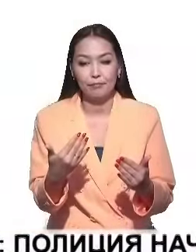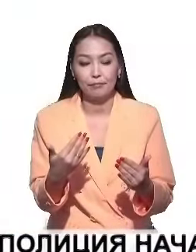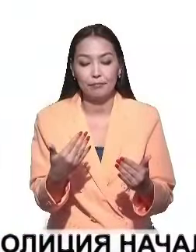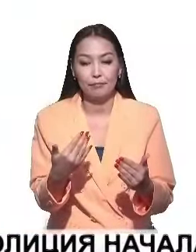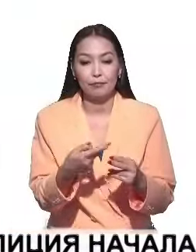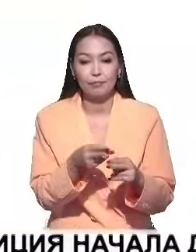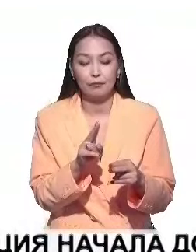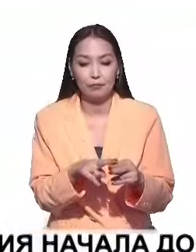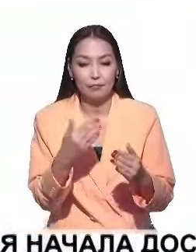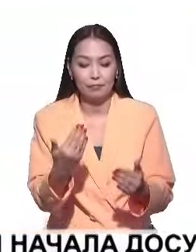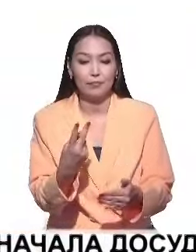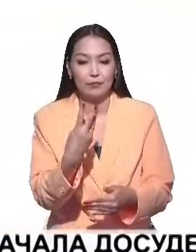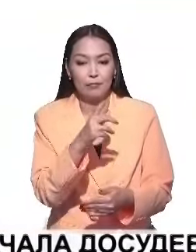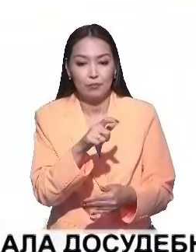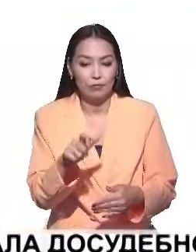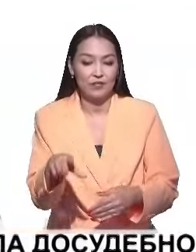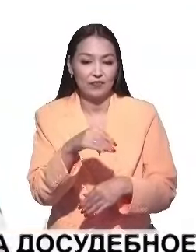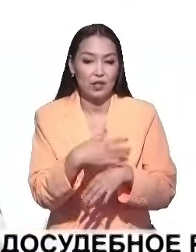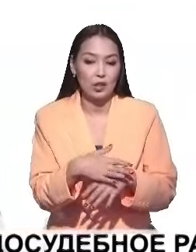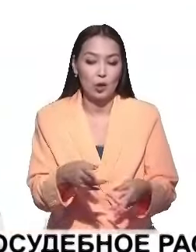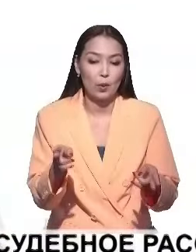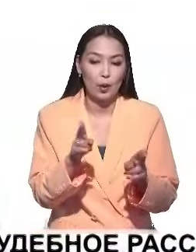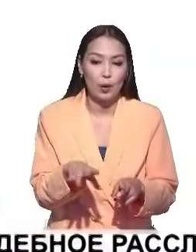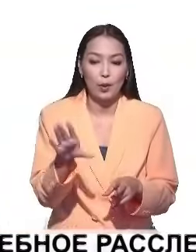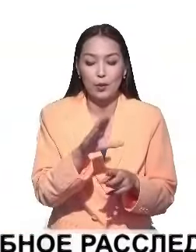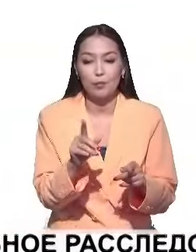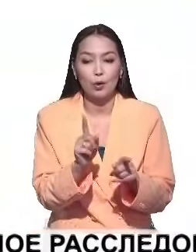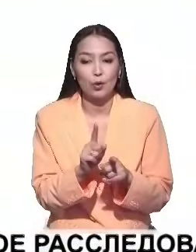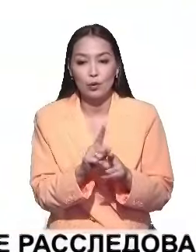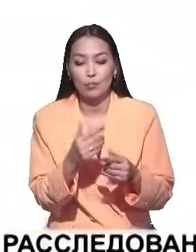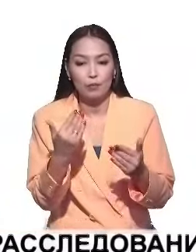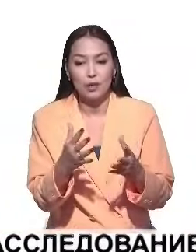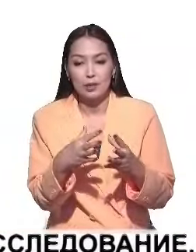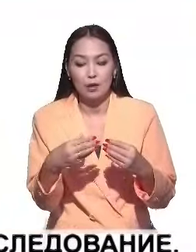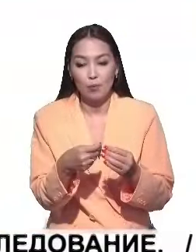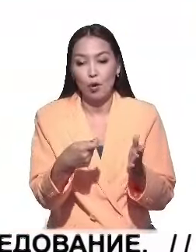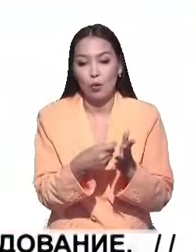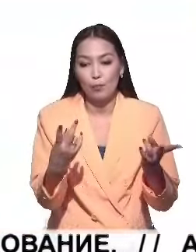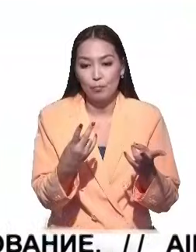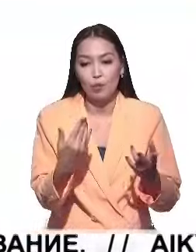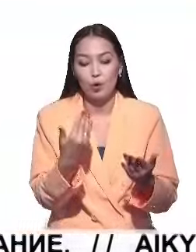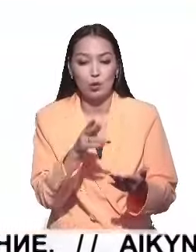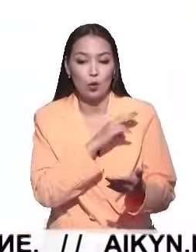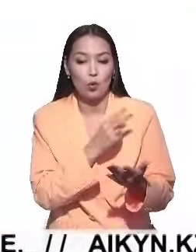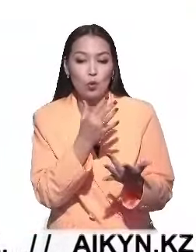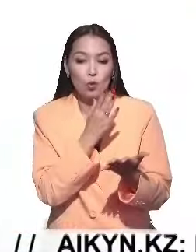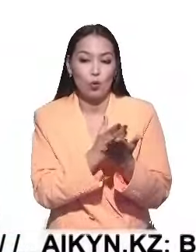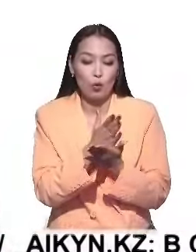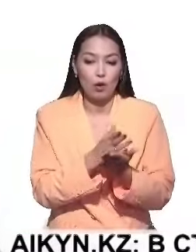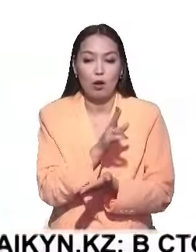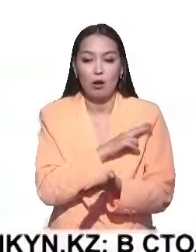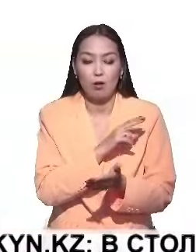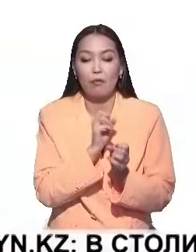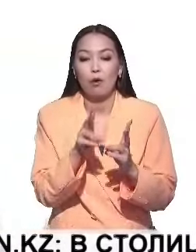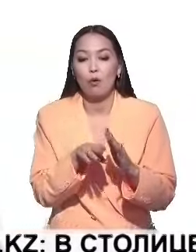Эти 23 человека останутся на улице. У них ведь у всех есть семьи, которые надо кормить. Почему мы, проработав столько лет, должны уходить? Мы